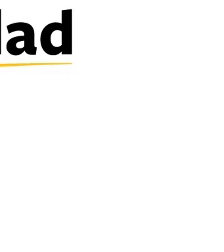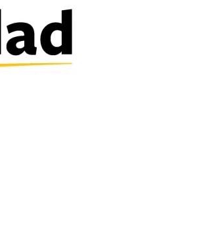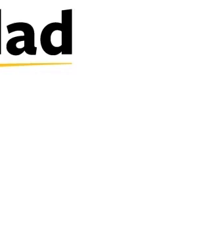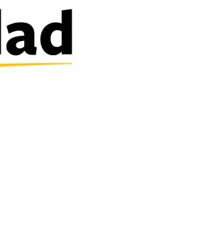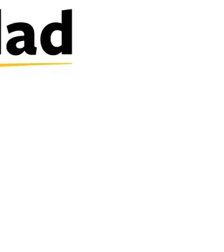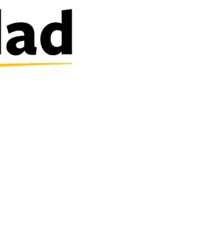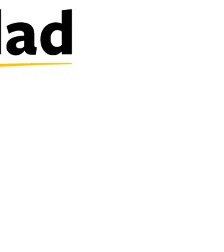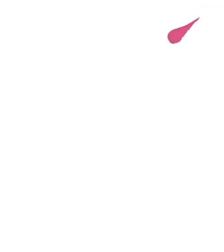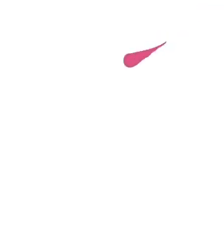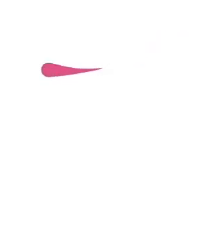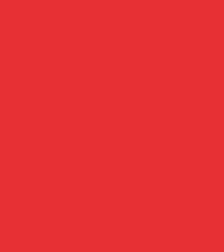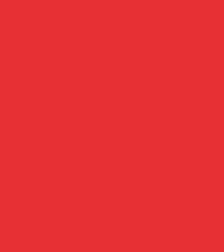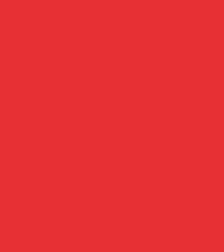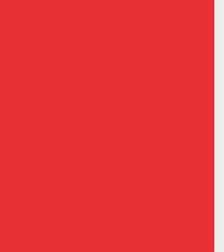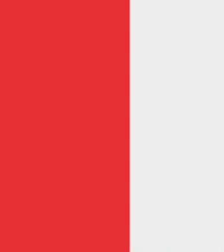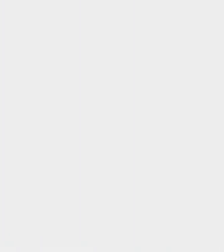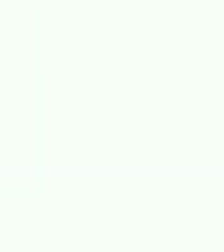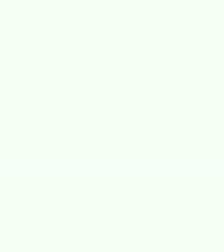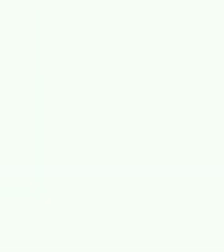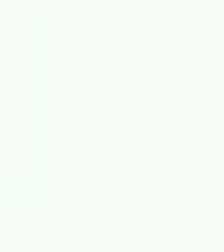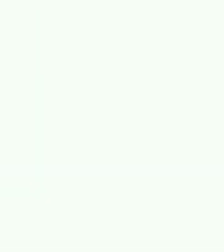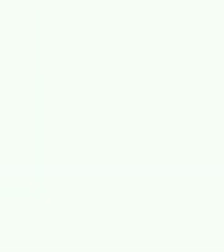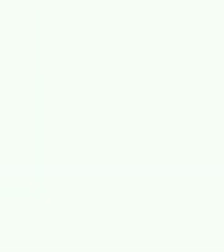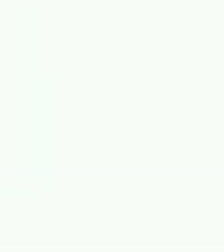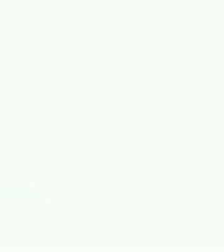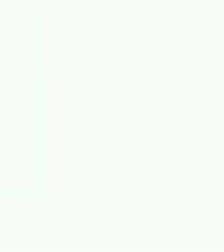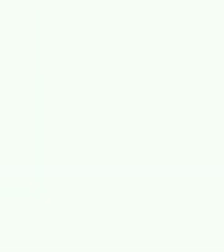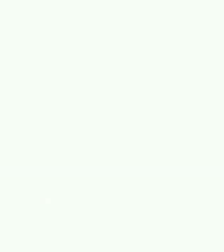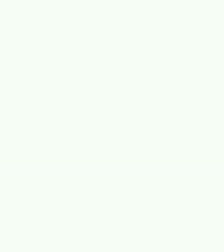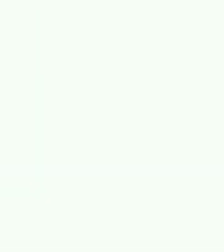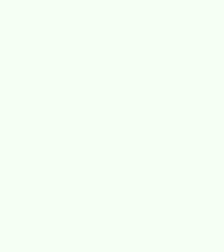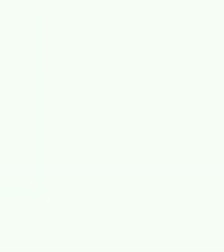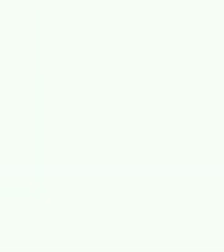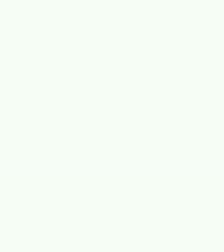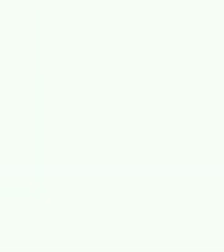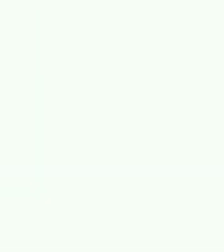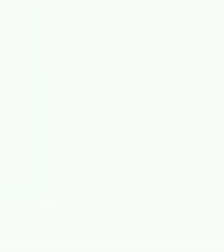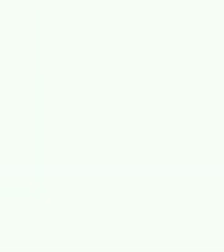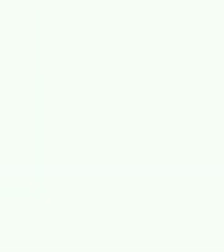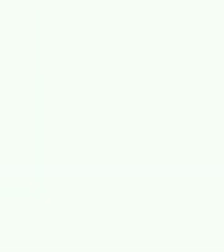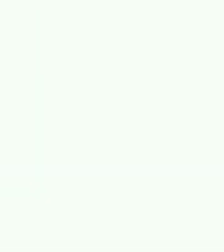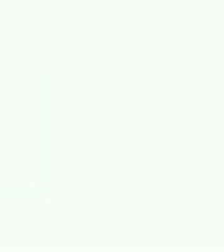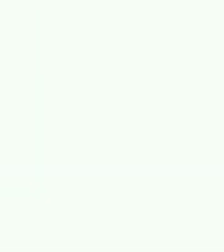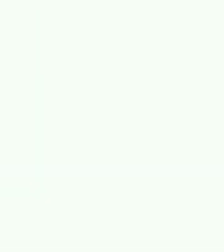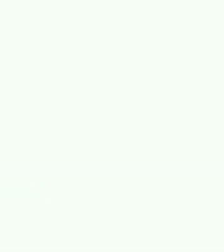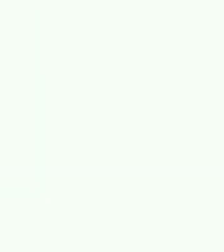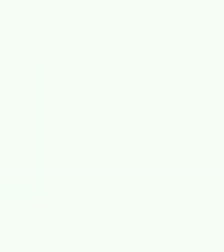Springboard Roadshow Foundation, Mastercard Foundation, ke Solidaridad.